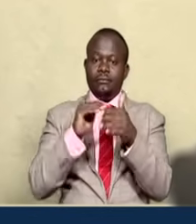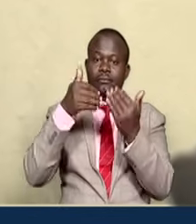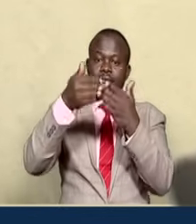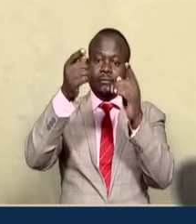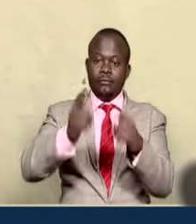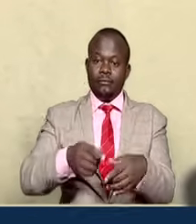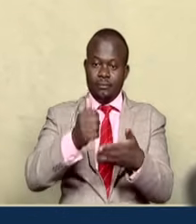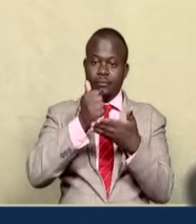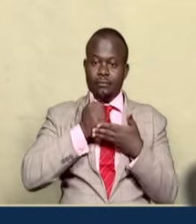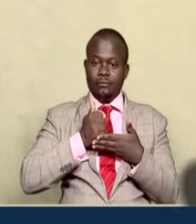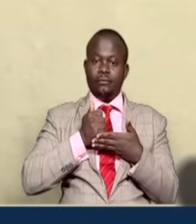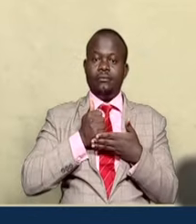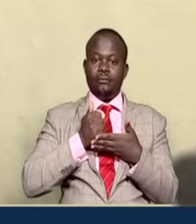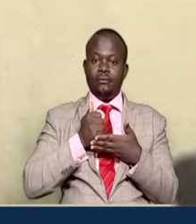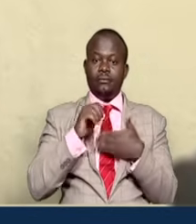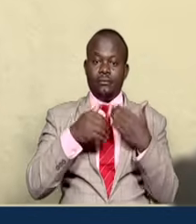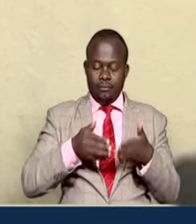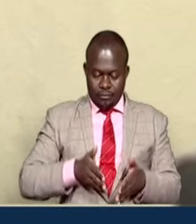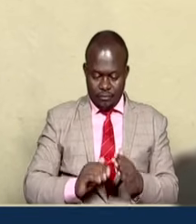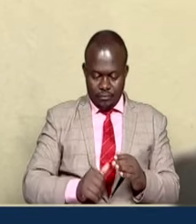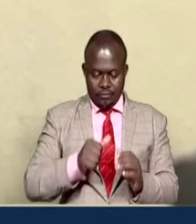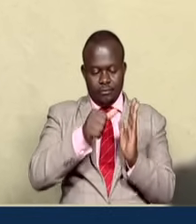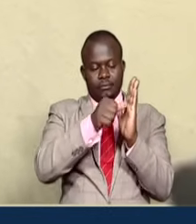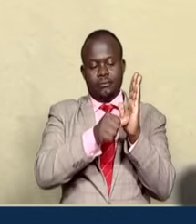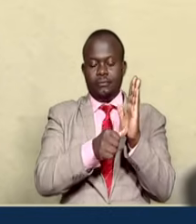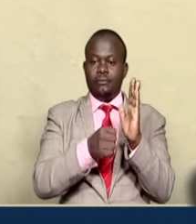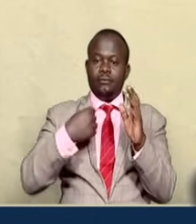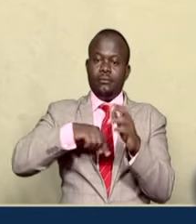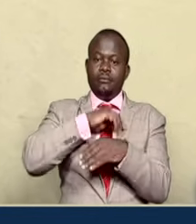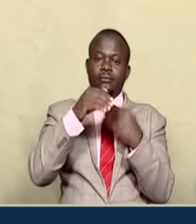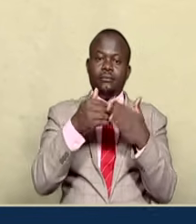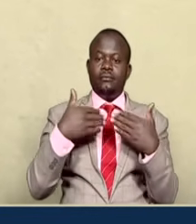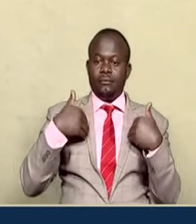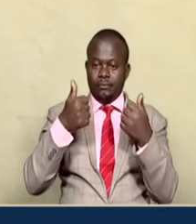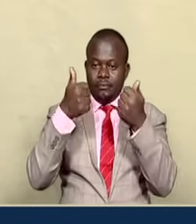baramfashije ndabyaye mbazwe, twese n'umwana turi bazima.